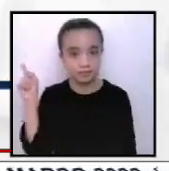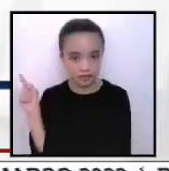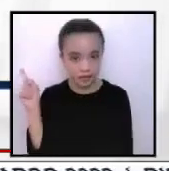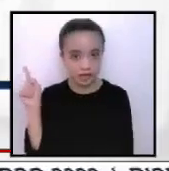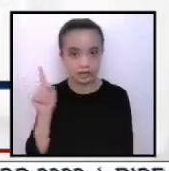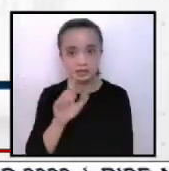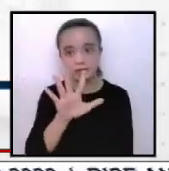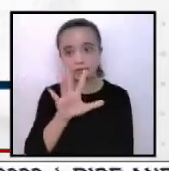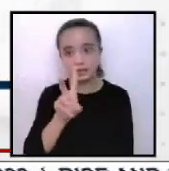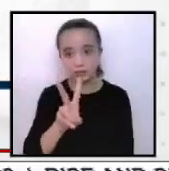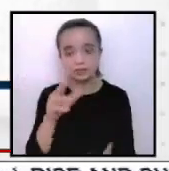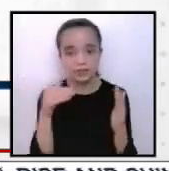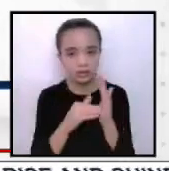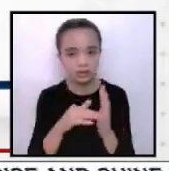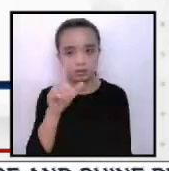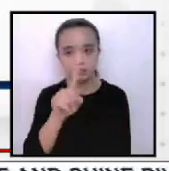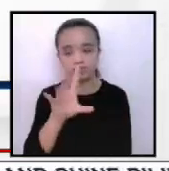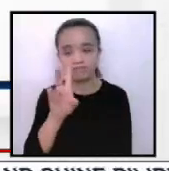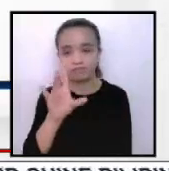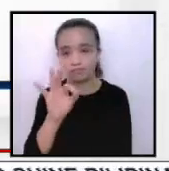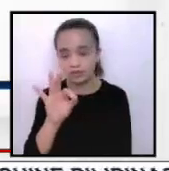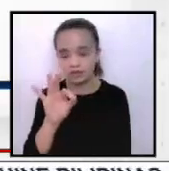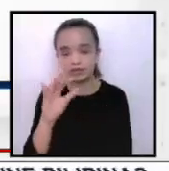52,179 ang aktibong kaso kung saan